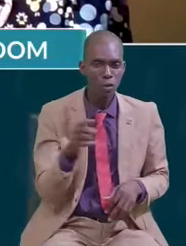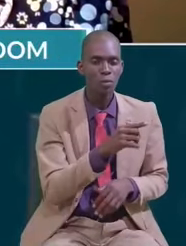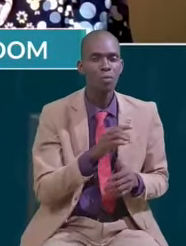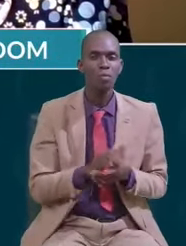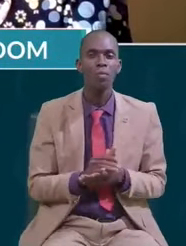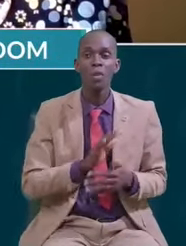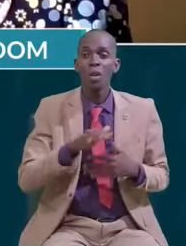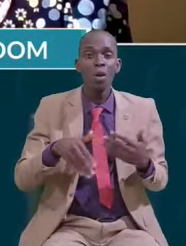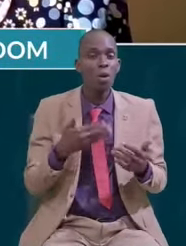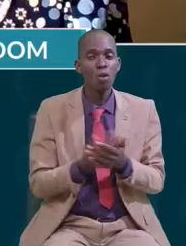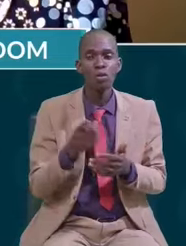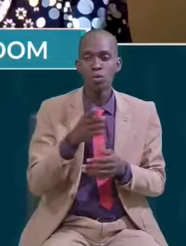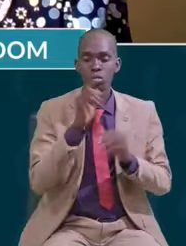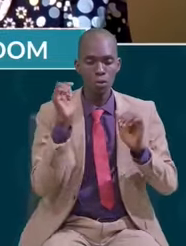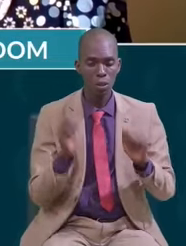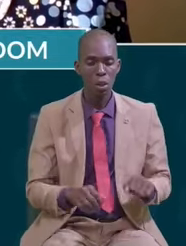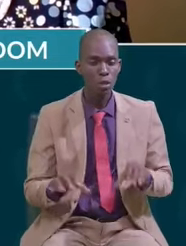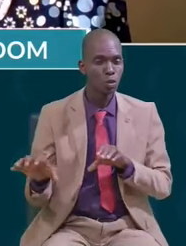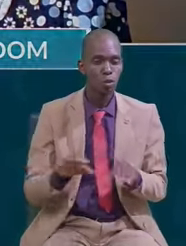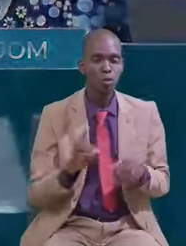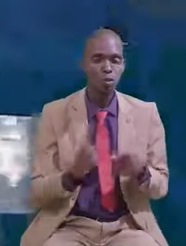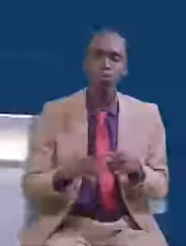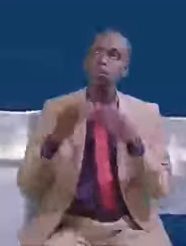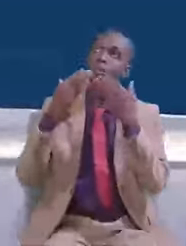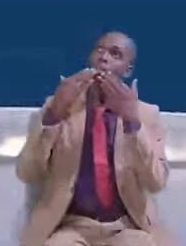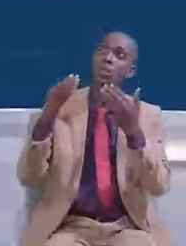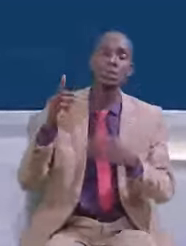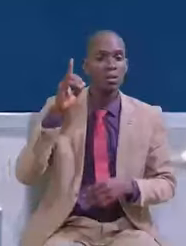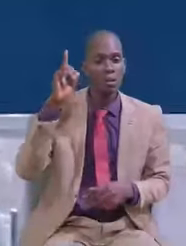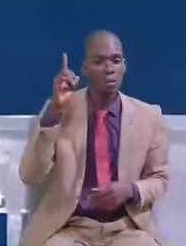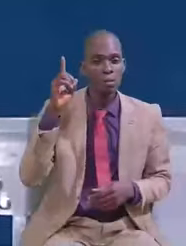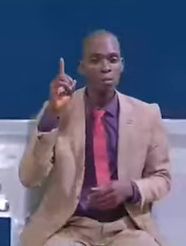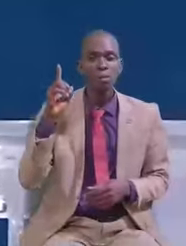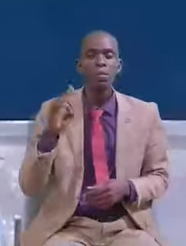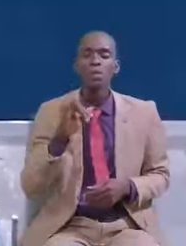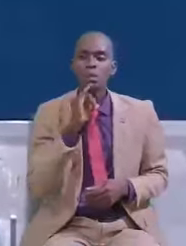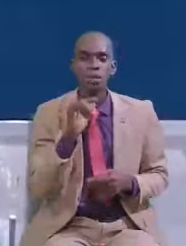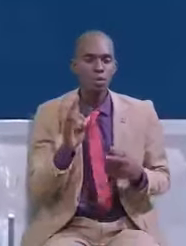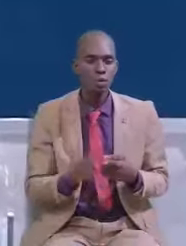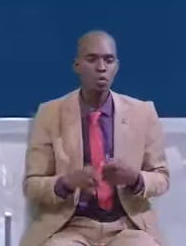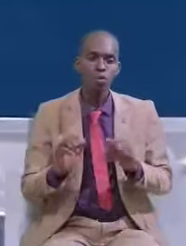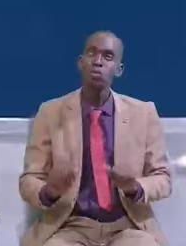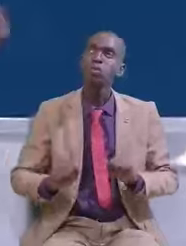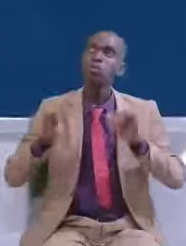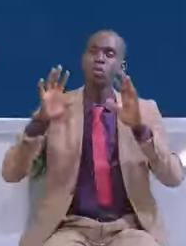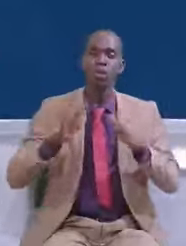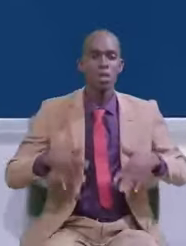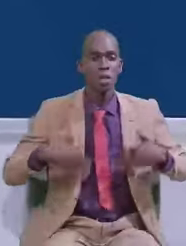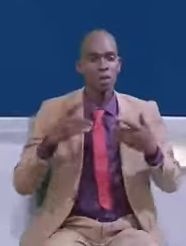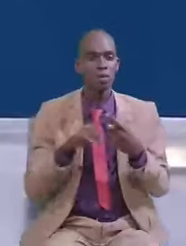Tout ce que vous pouvez faire avec gratitude maintenant, c'est de venir à Christ.